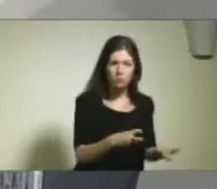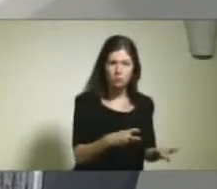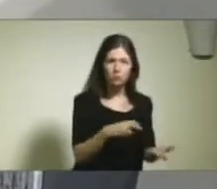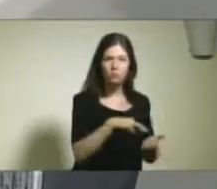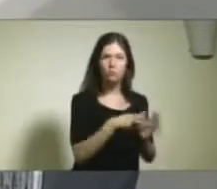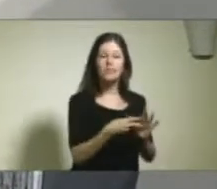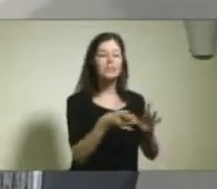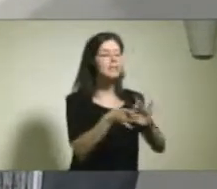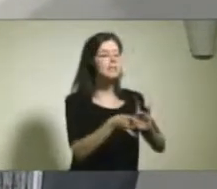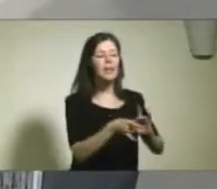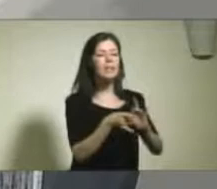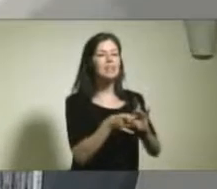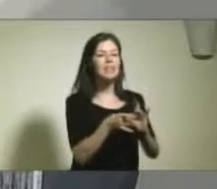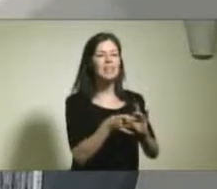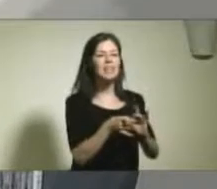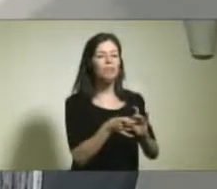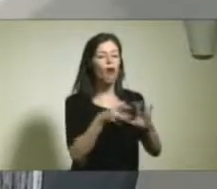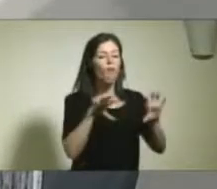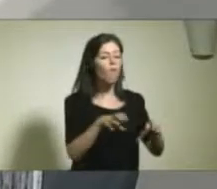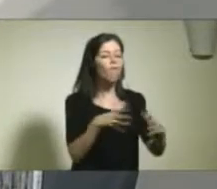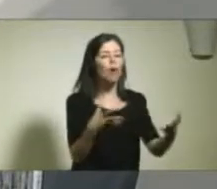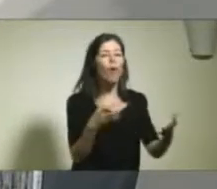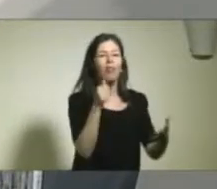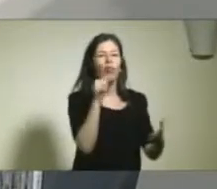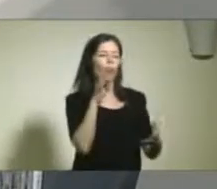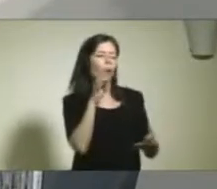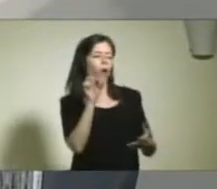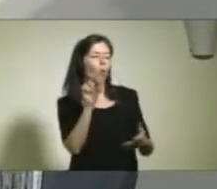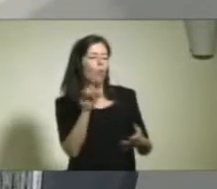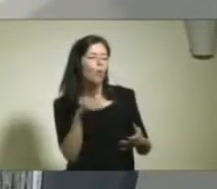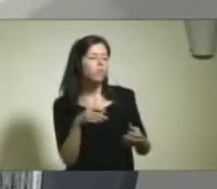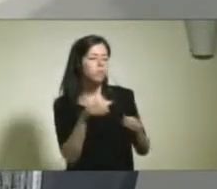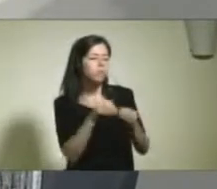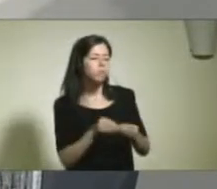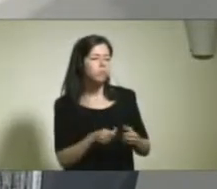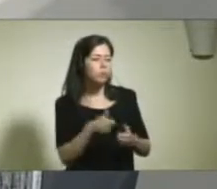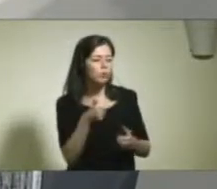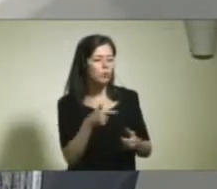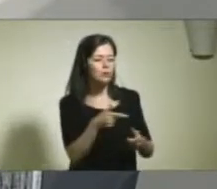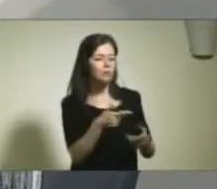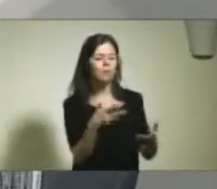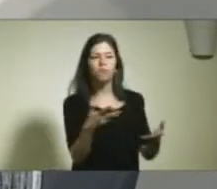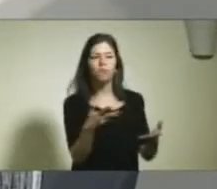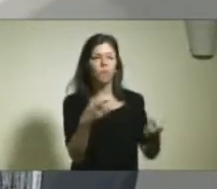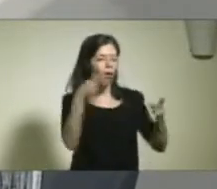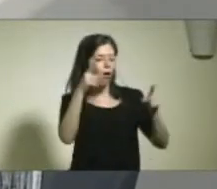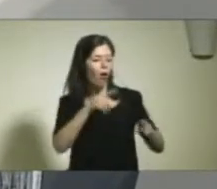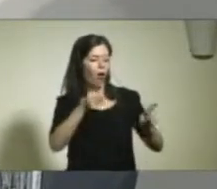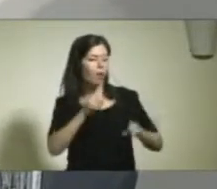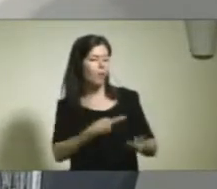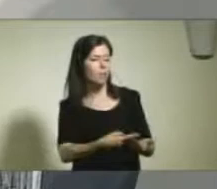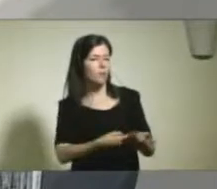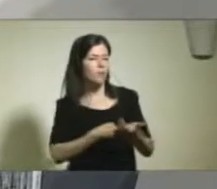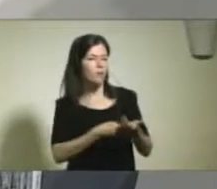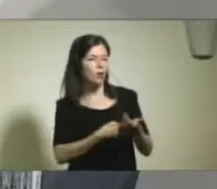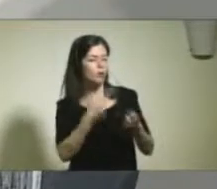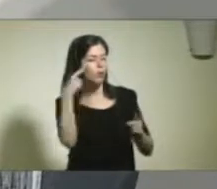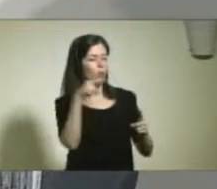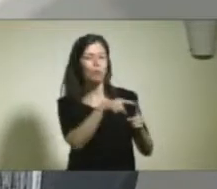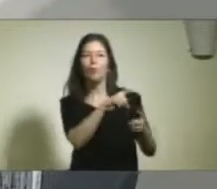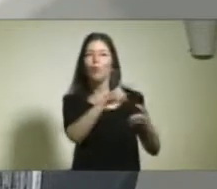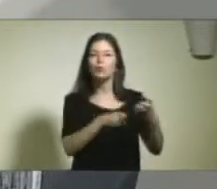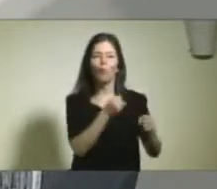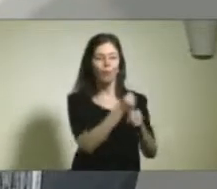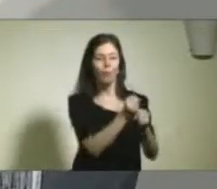c'est que, j'en ai vaguement parlé, on négocie des accords pour améliorer leurs